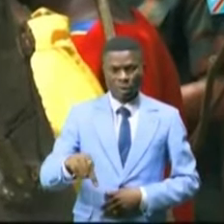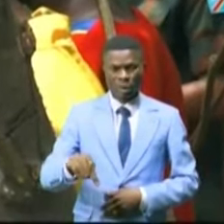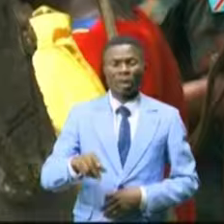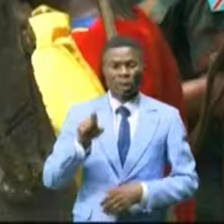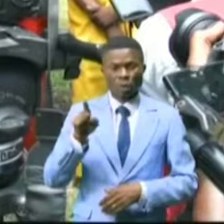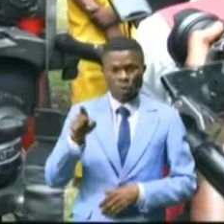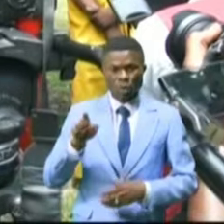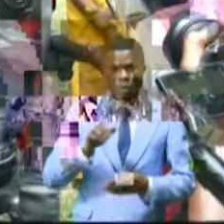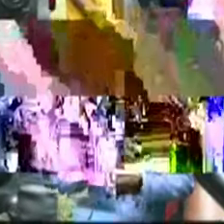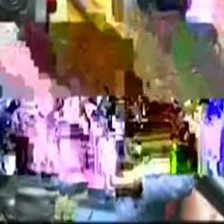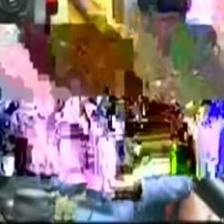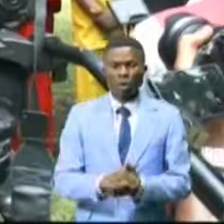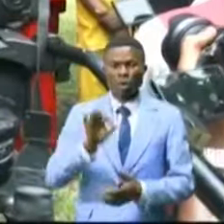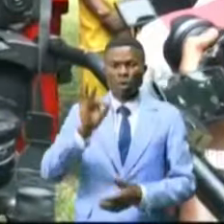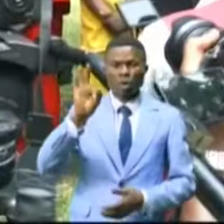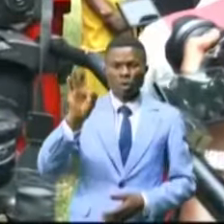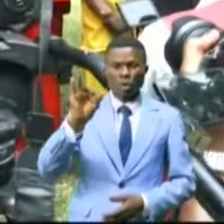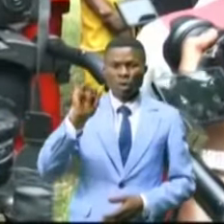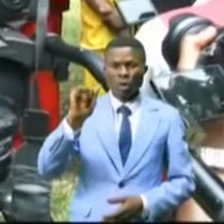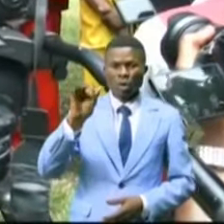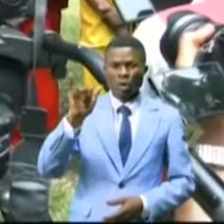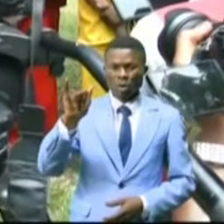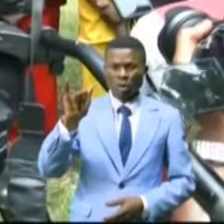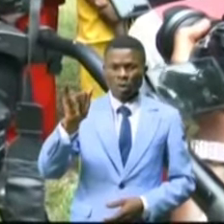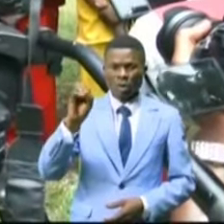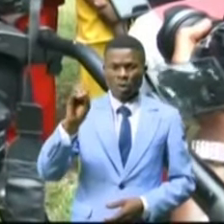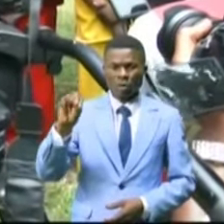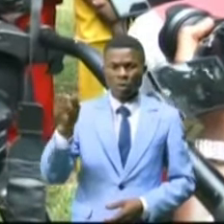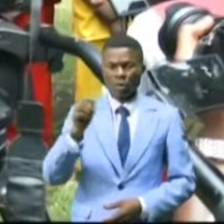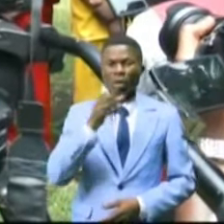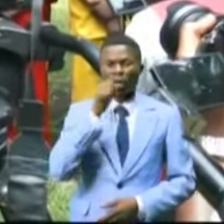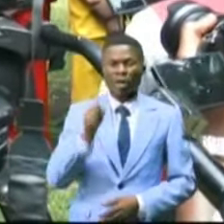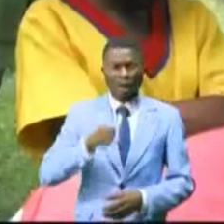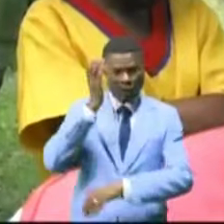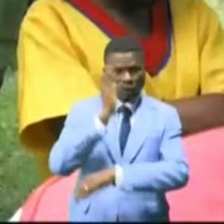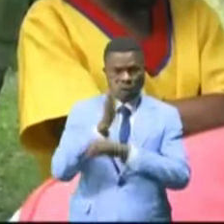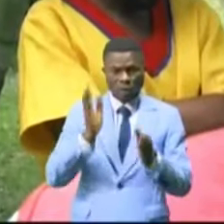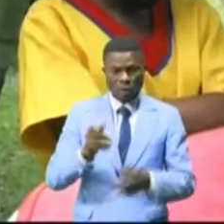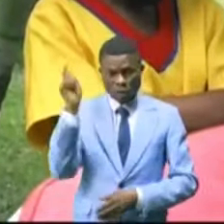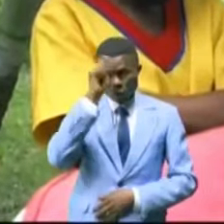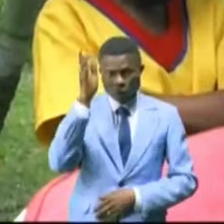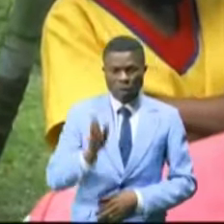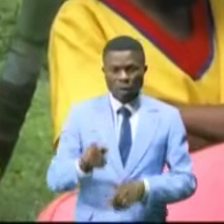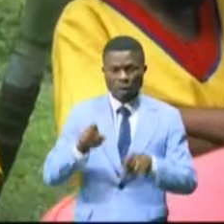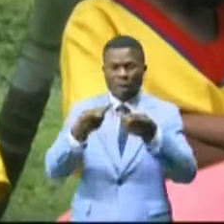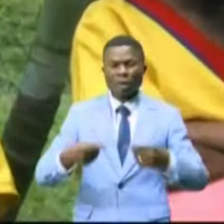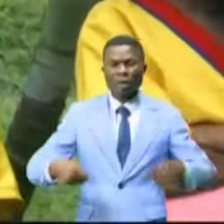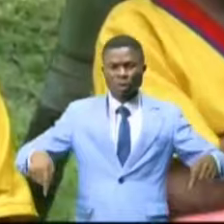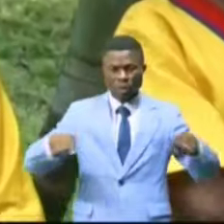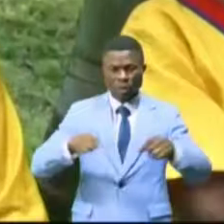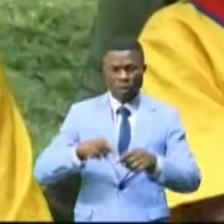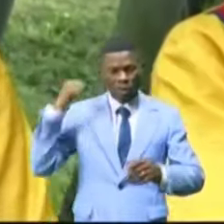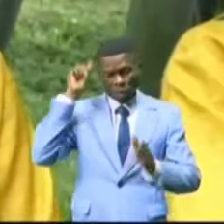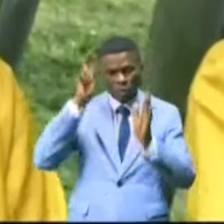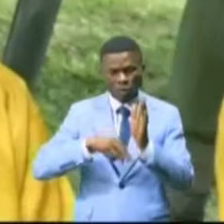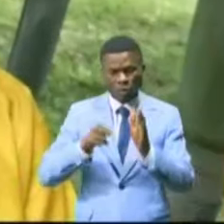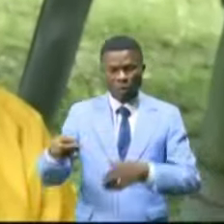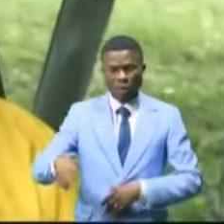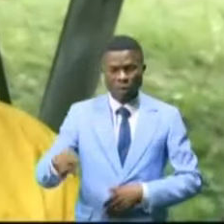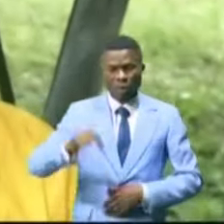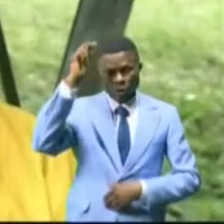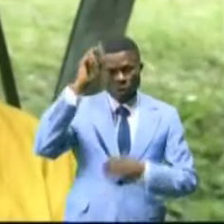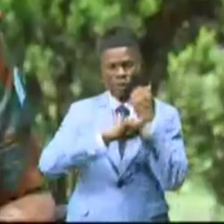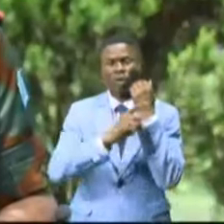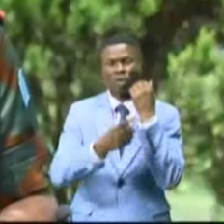tour Uonga Mafukulu Cyril, ancien conseiller en tourisme et environnement au gouvernorat de la province du